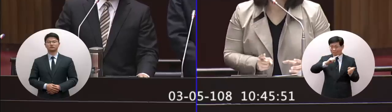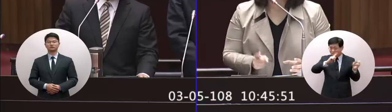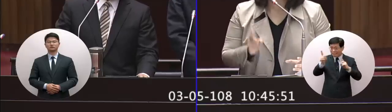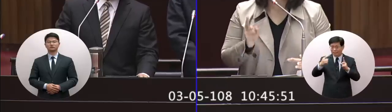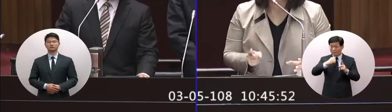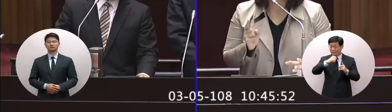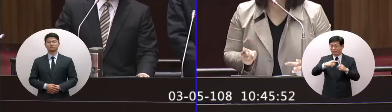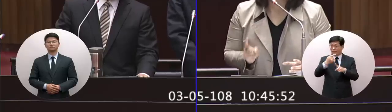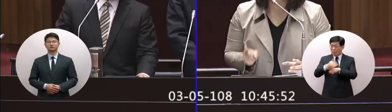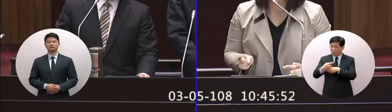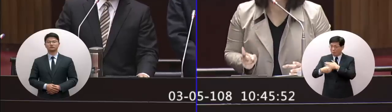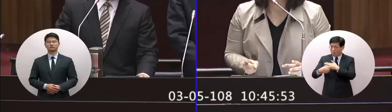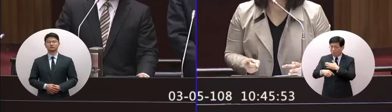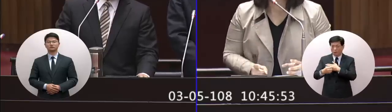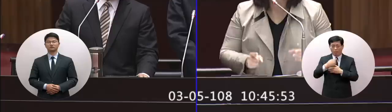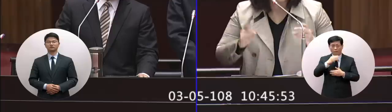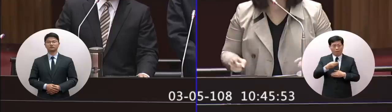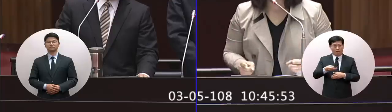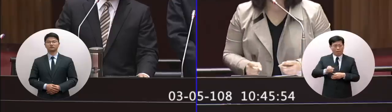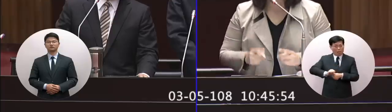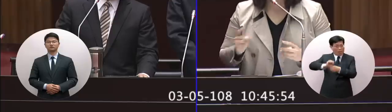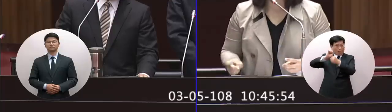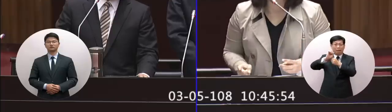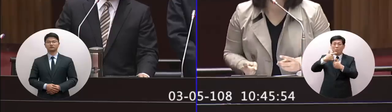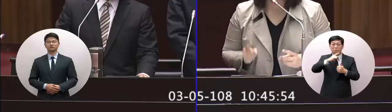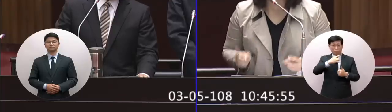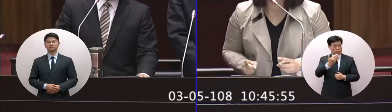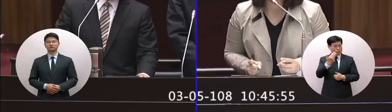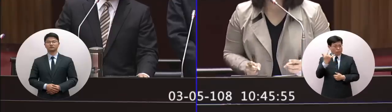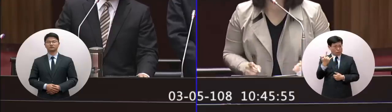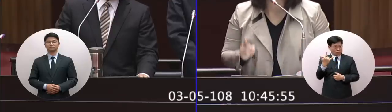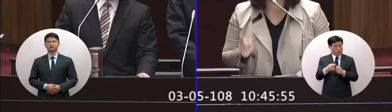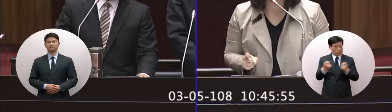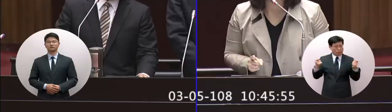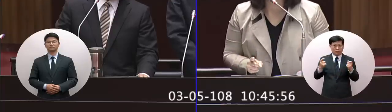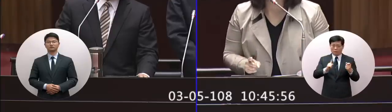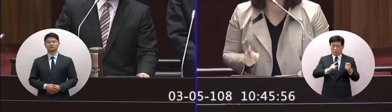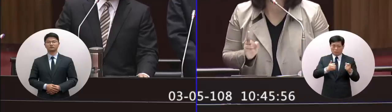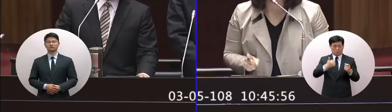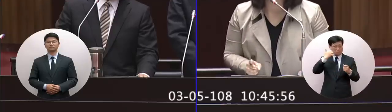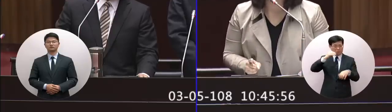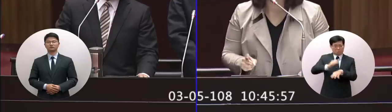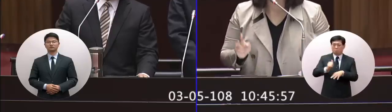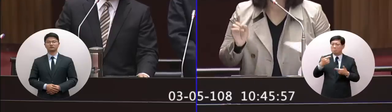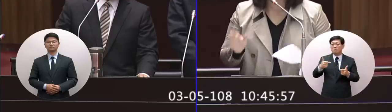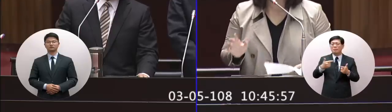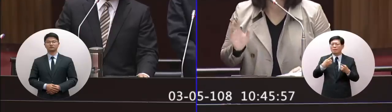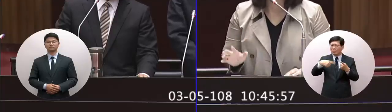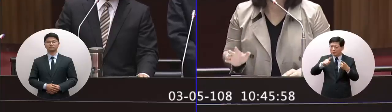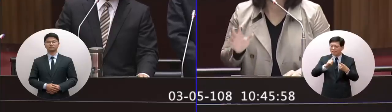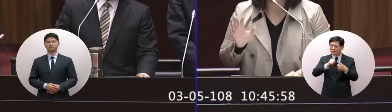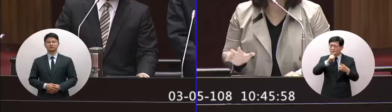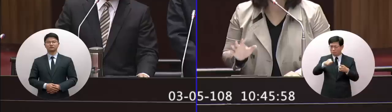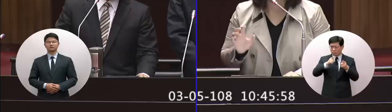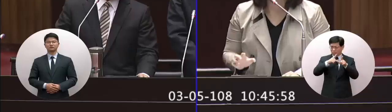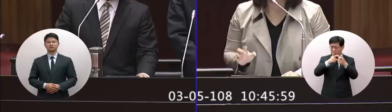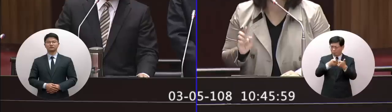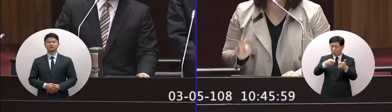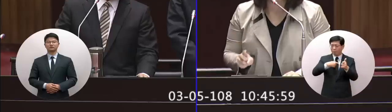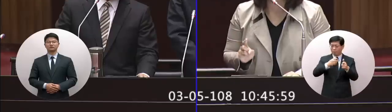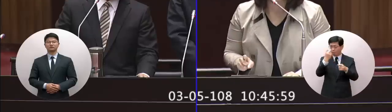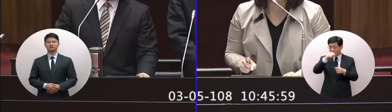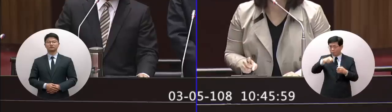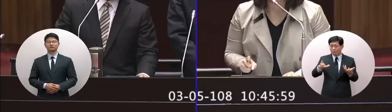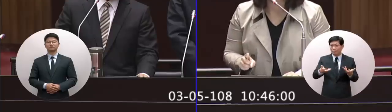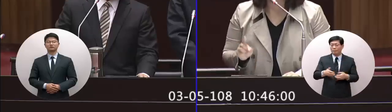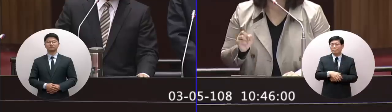湾的伤亡就会更重一天，而不是打越久谁盯越久越厉害，所以我觉得这个是要用这样的态度去看待这样